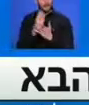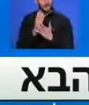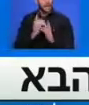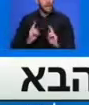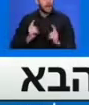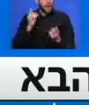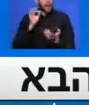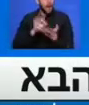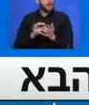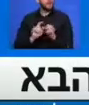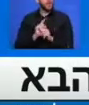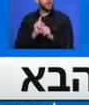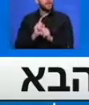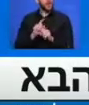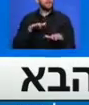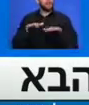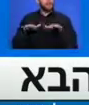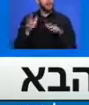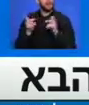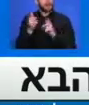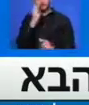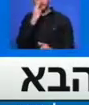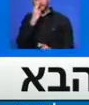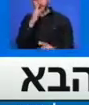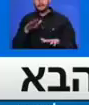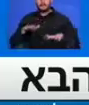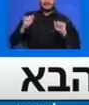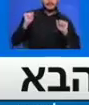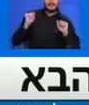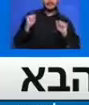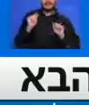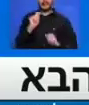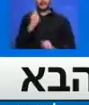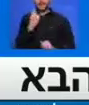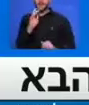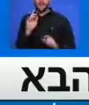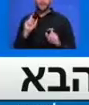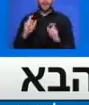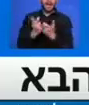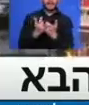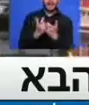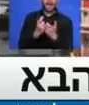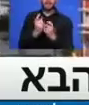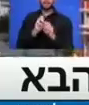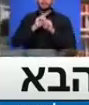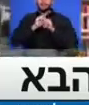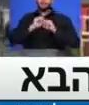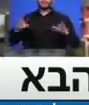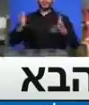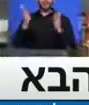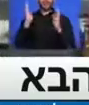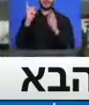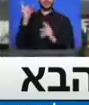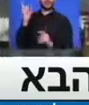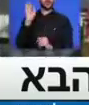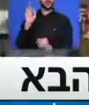בתקופה שהממשלה המקסיקנית מנסה להימנע ממעצרים מתוקשרים יותר מדי